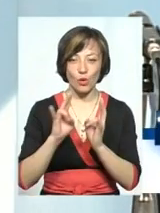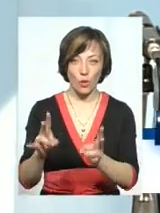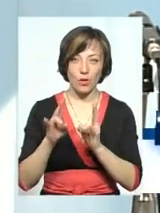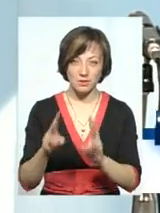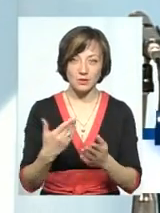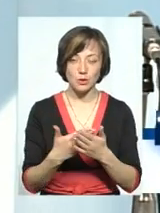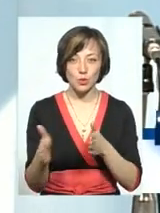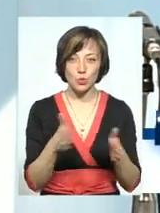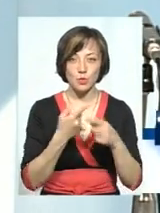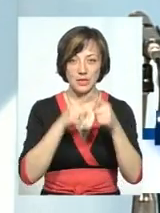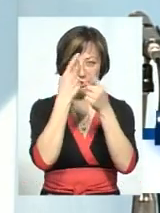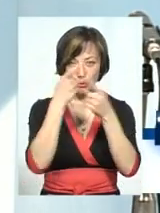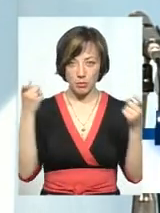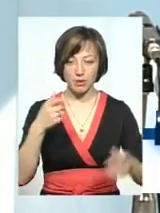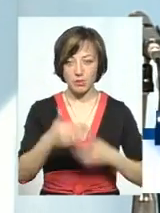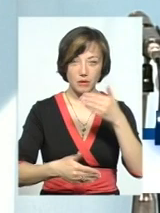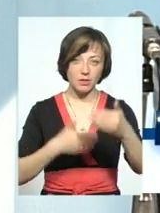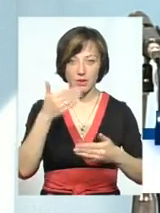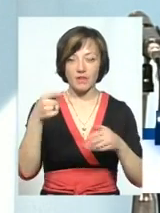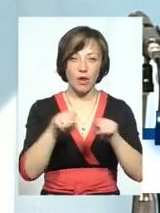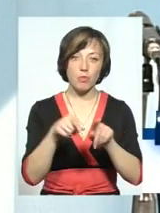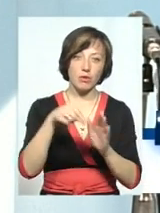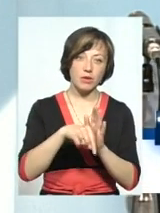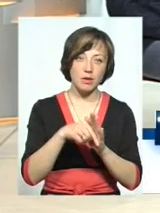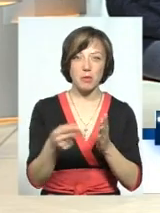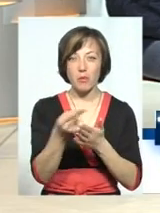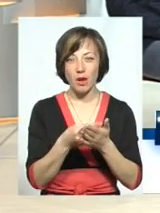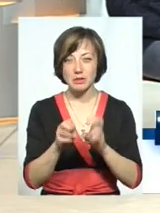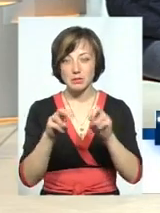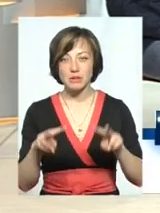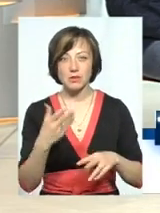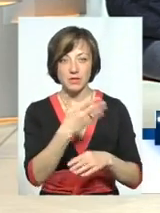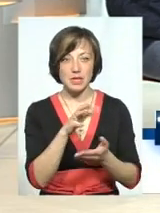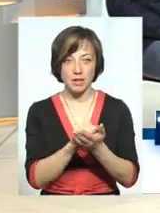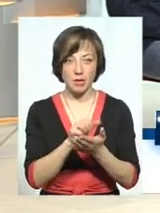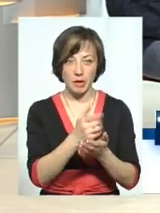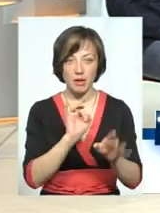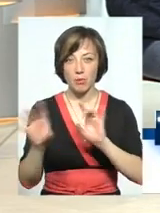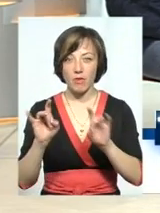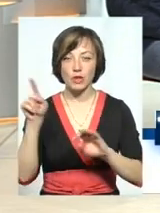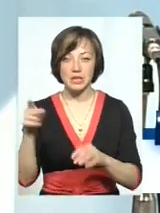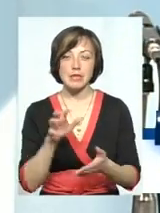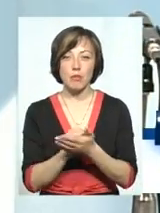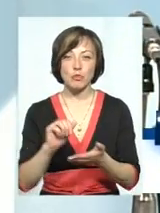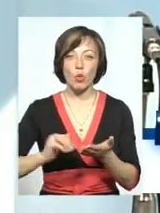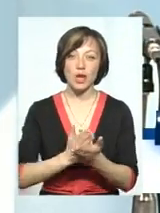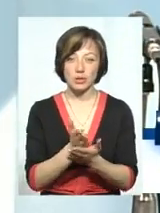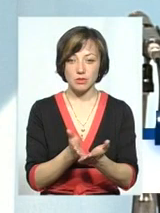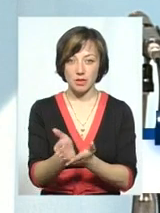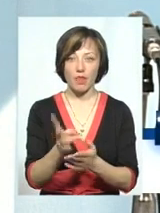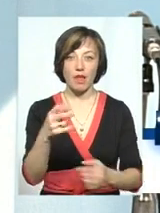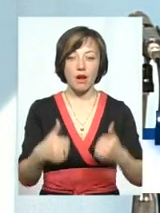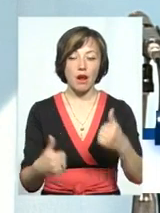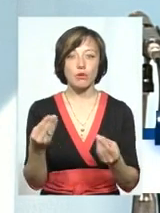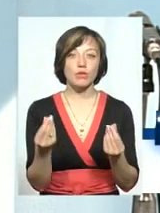лінгвістів, які готують ці інформаційні матеріали, в такому контексті там малюнки спеціальні. От то, що ви займаєтесь в плані реклами, вони займаються іменно в політичному аспекті на грантові